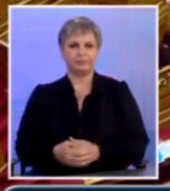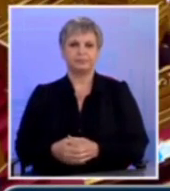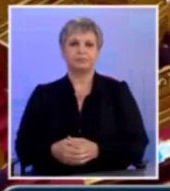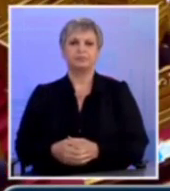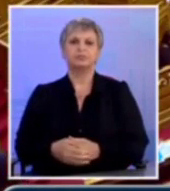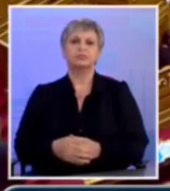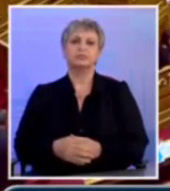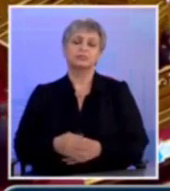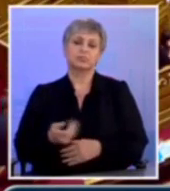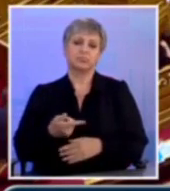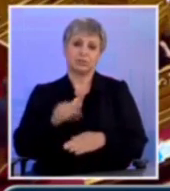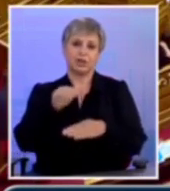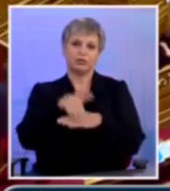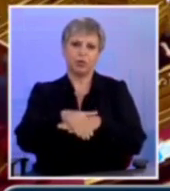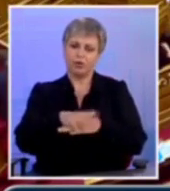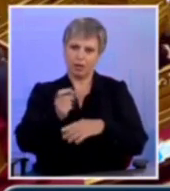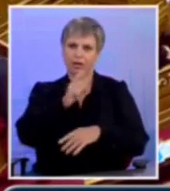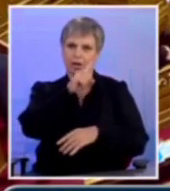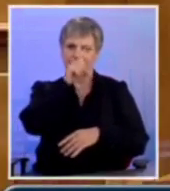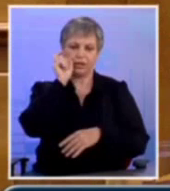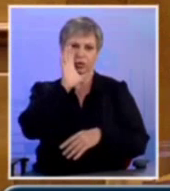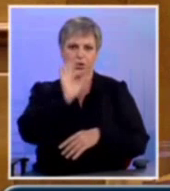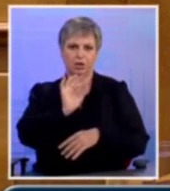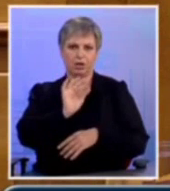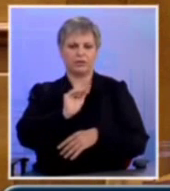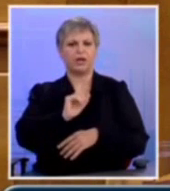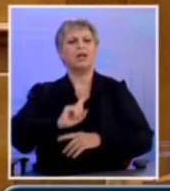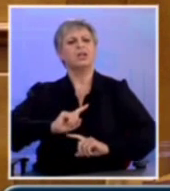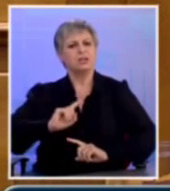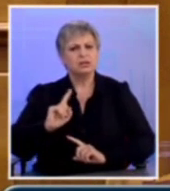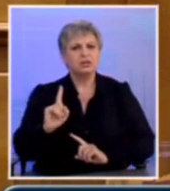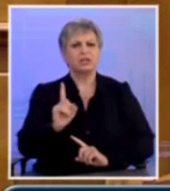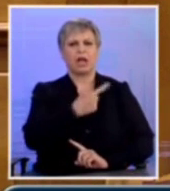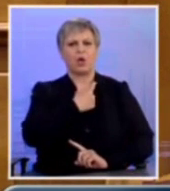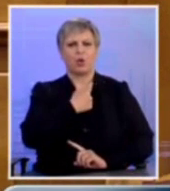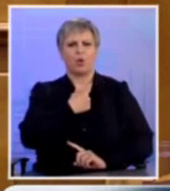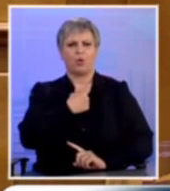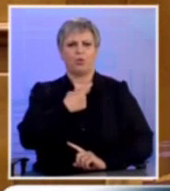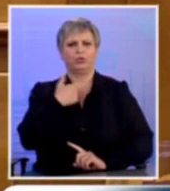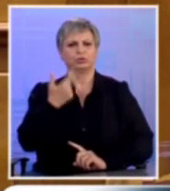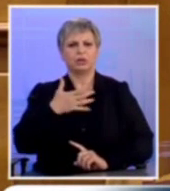είναι μια δύσκολη βραδιά για όλους μας και όταν λέω για όλους μας, εννοώ για τον ελληνικό λαό.